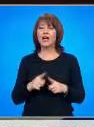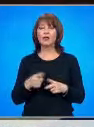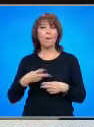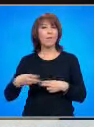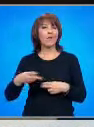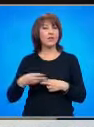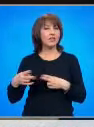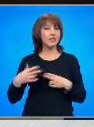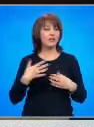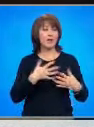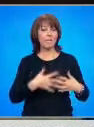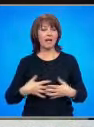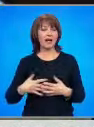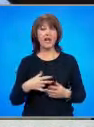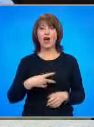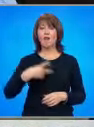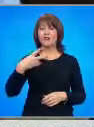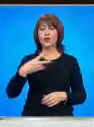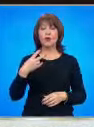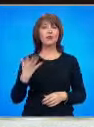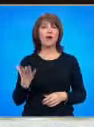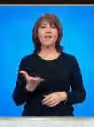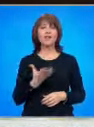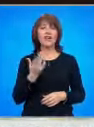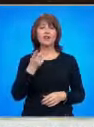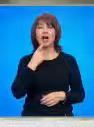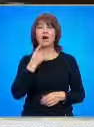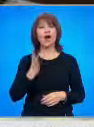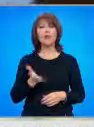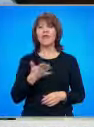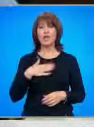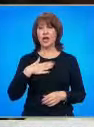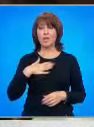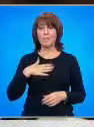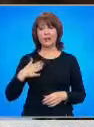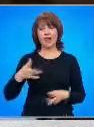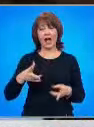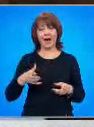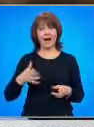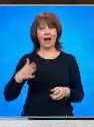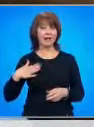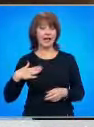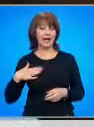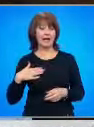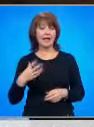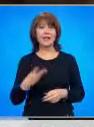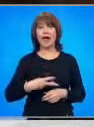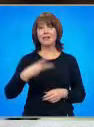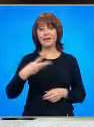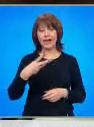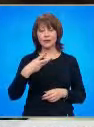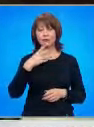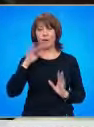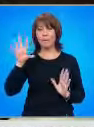профилактика. Вторият модул е за вече диагностицирани с рак на гърдата, а третият за лекари. Има